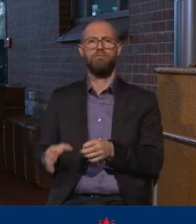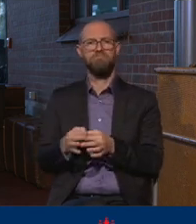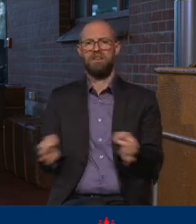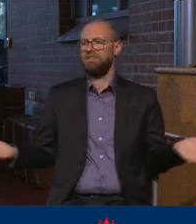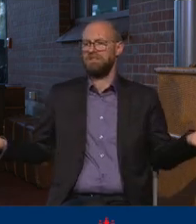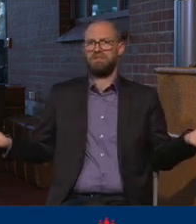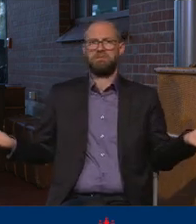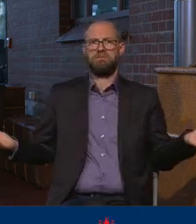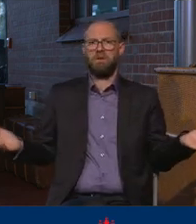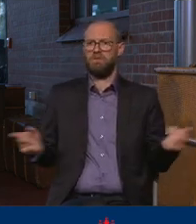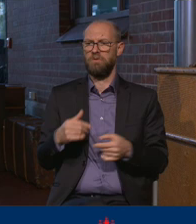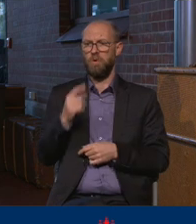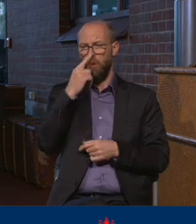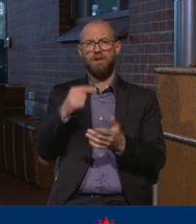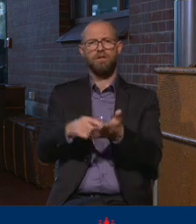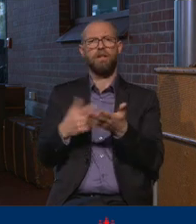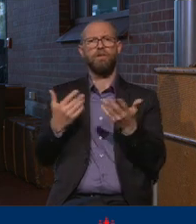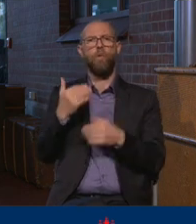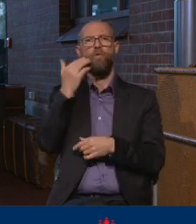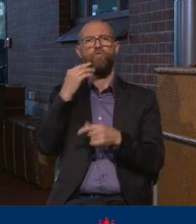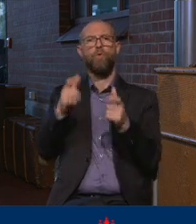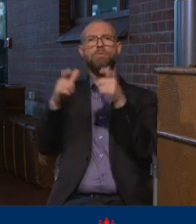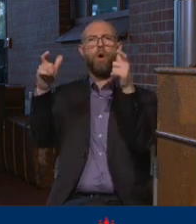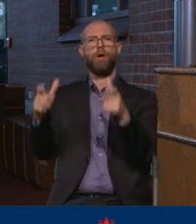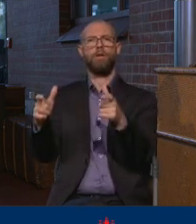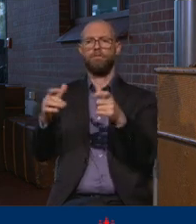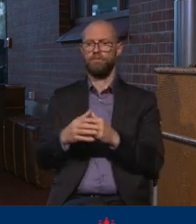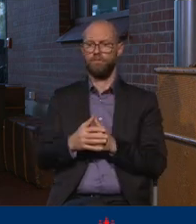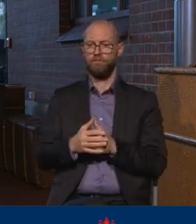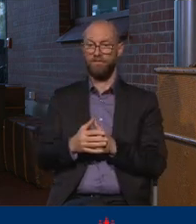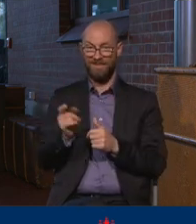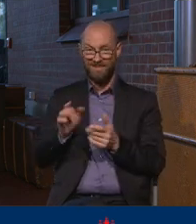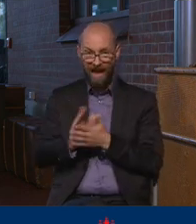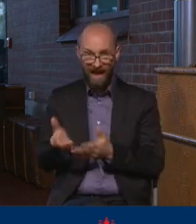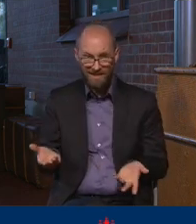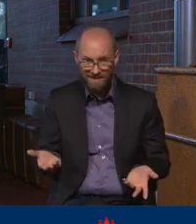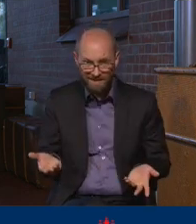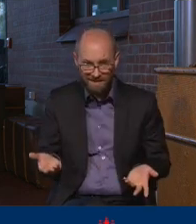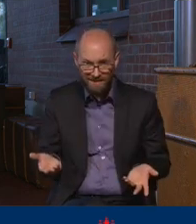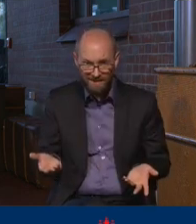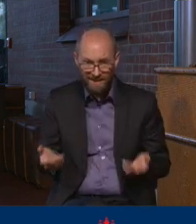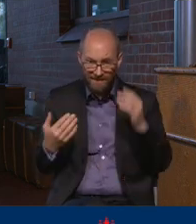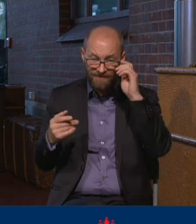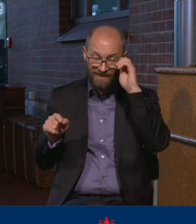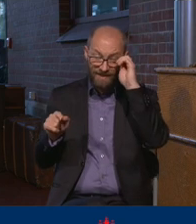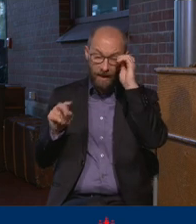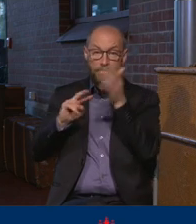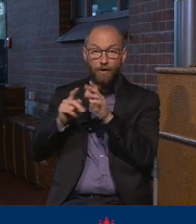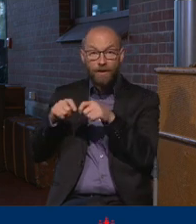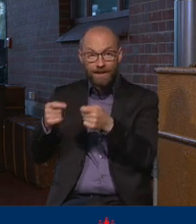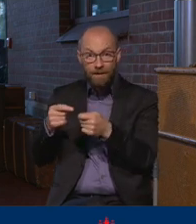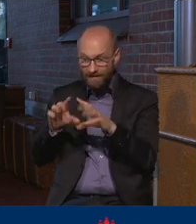wohnbau ist das wirklich alles was als ergebnis herausgekommen ist dass wir